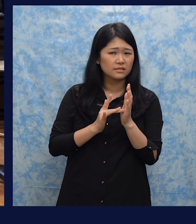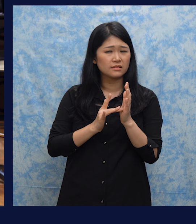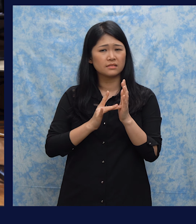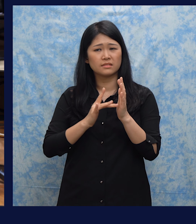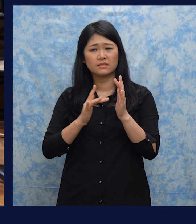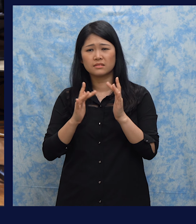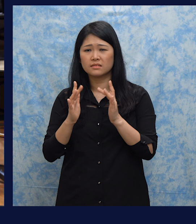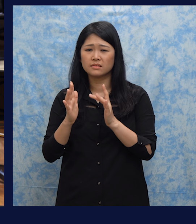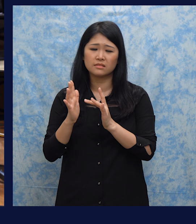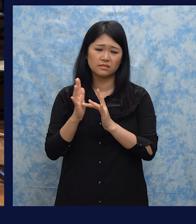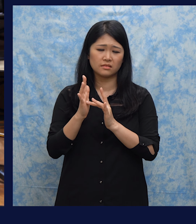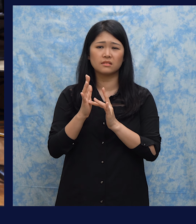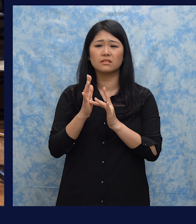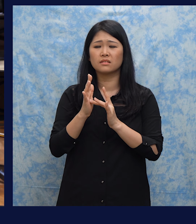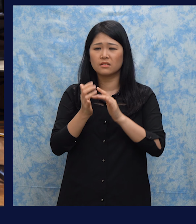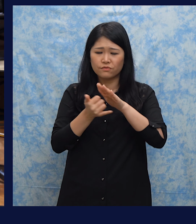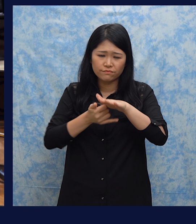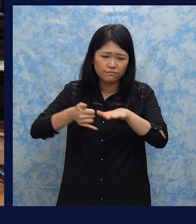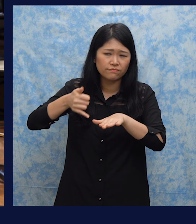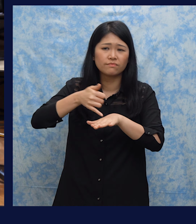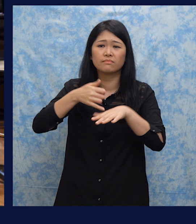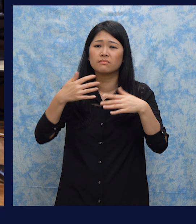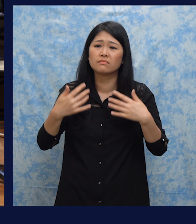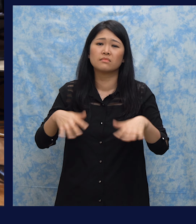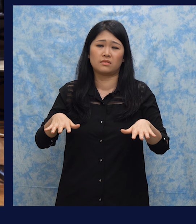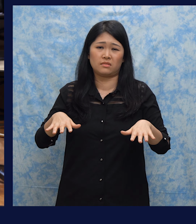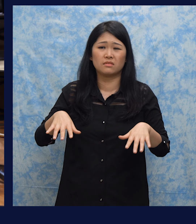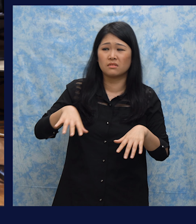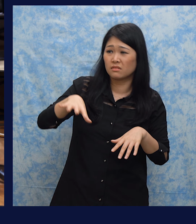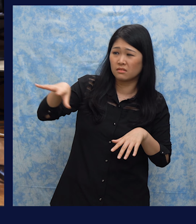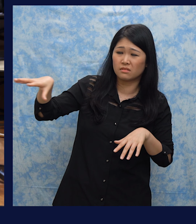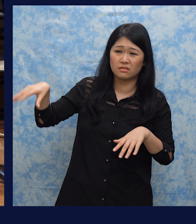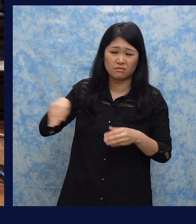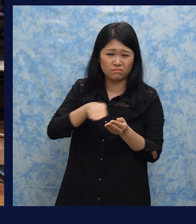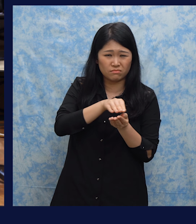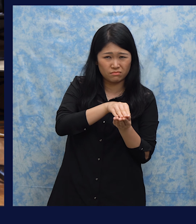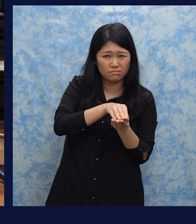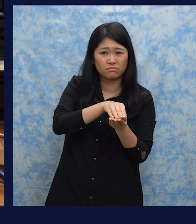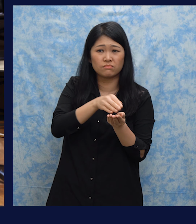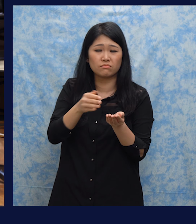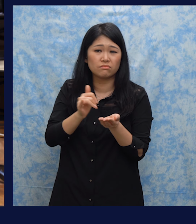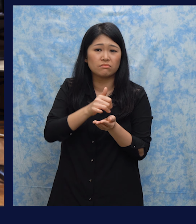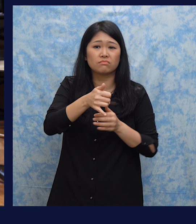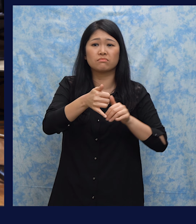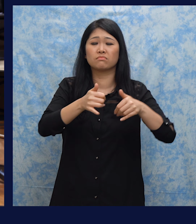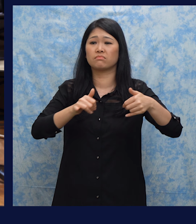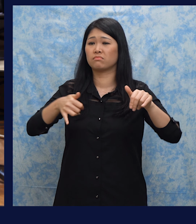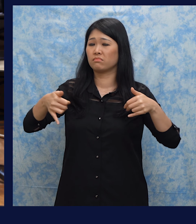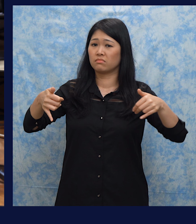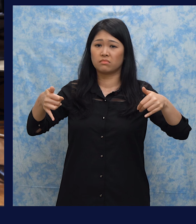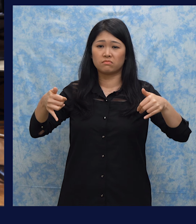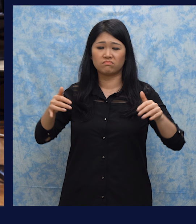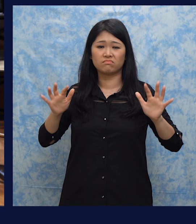und gingen aus den Gräbern nach seiner Auferstehung und kamen in die